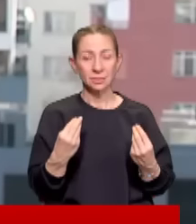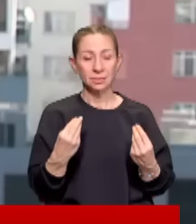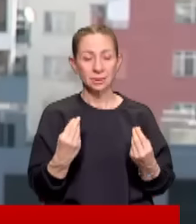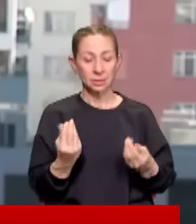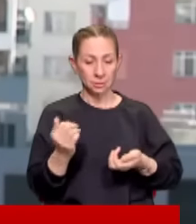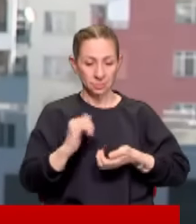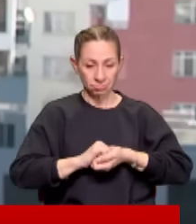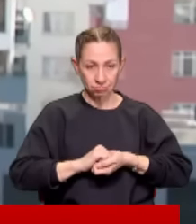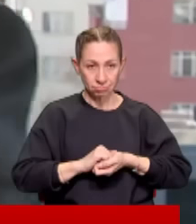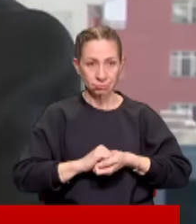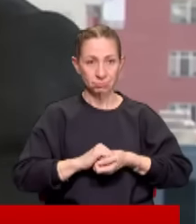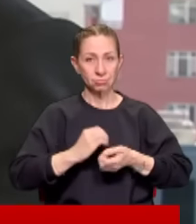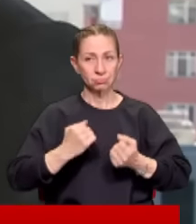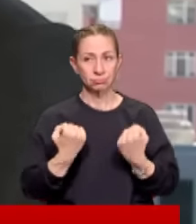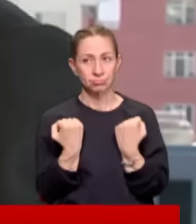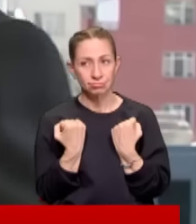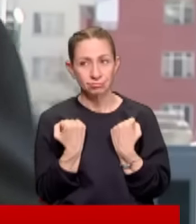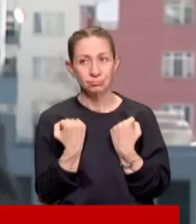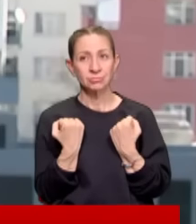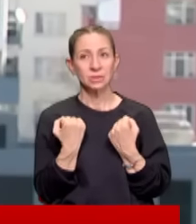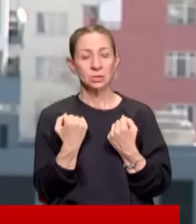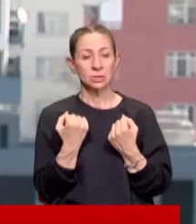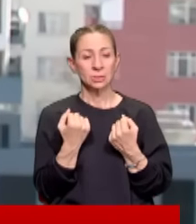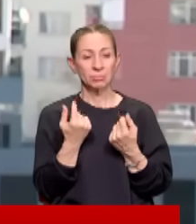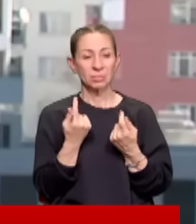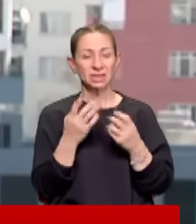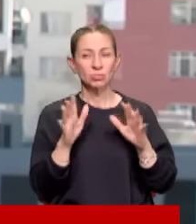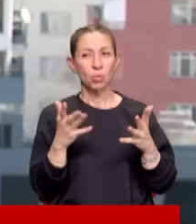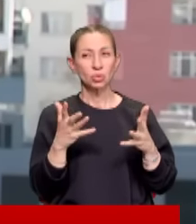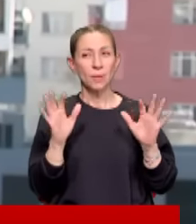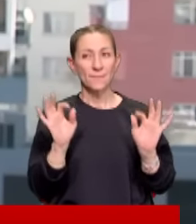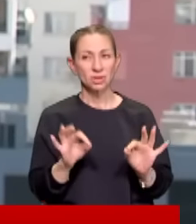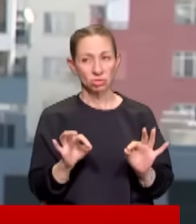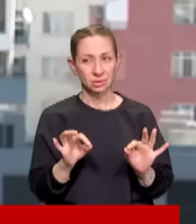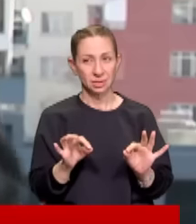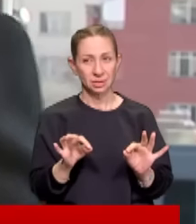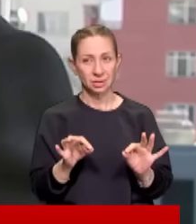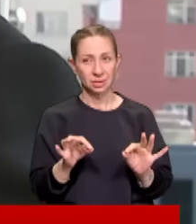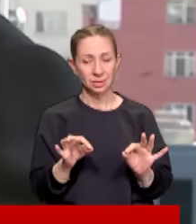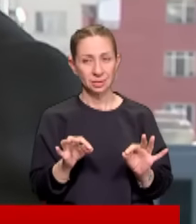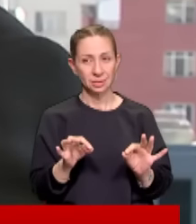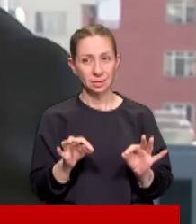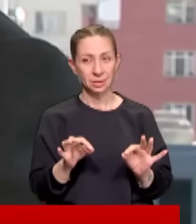müttefik olma, kol kola olma duyguları biraz zedelendi. Çünkü